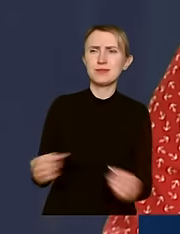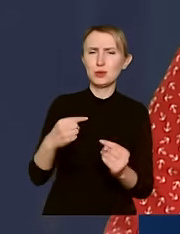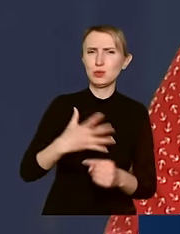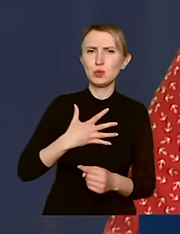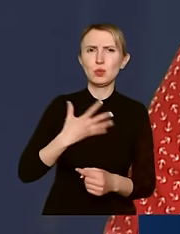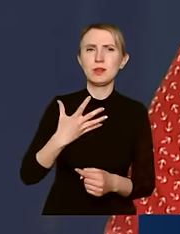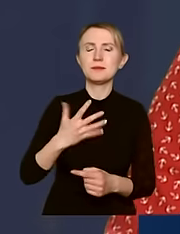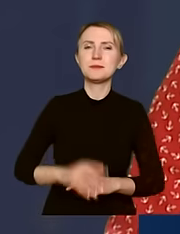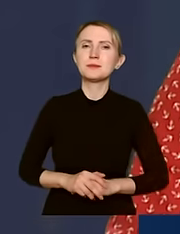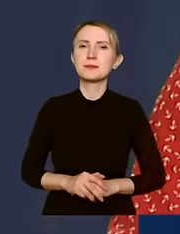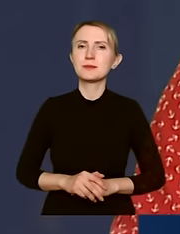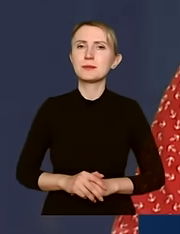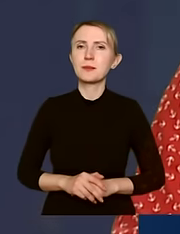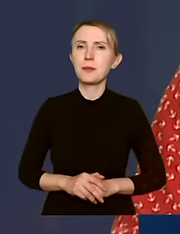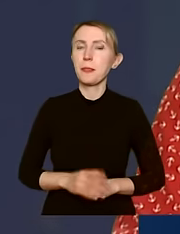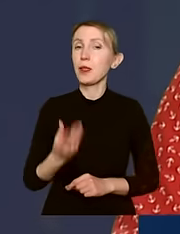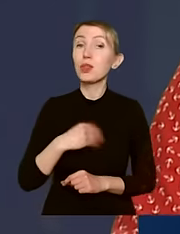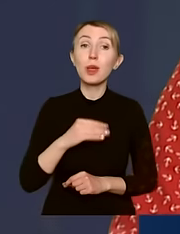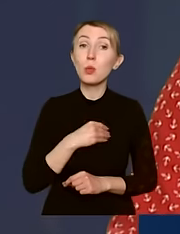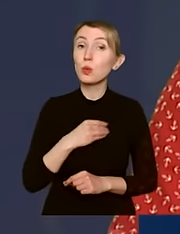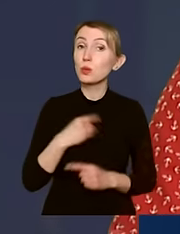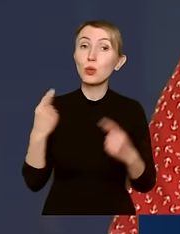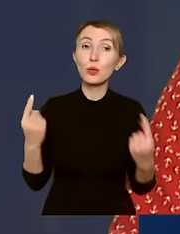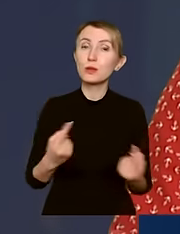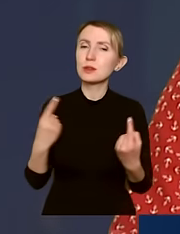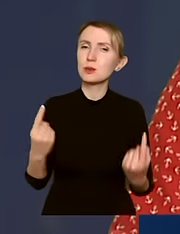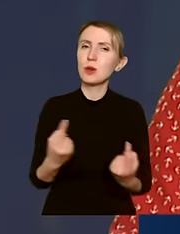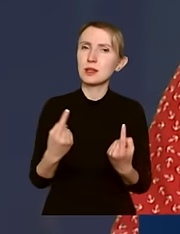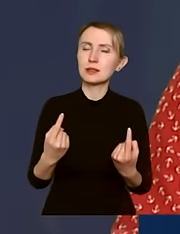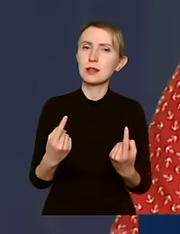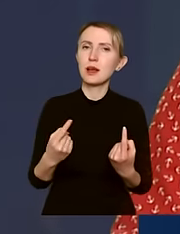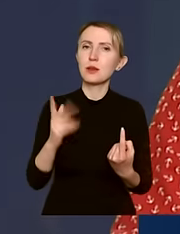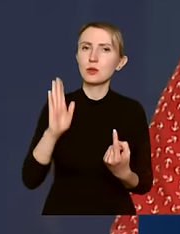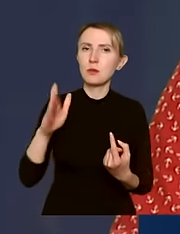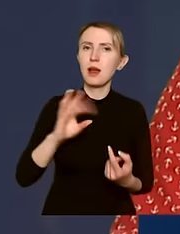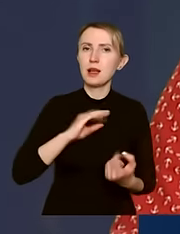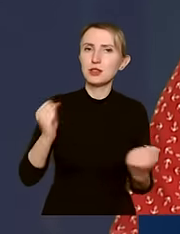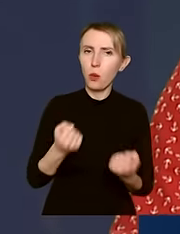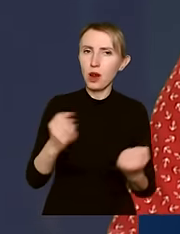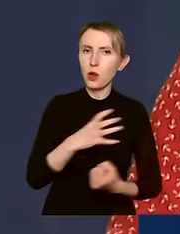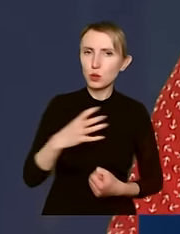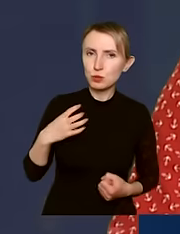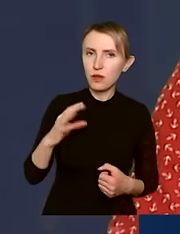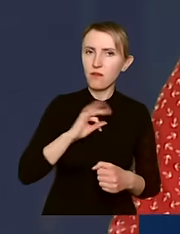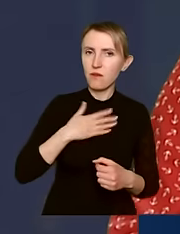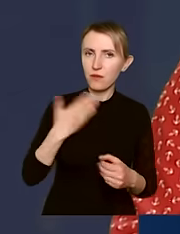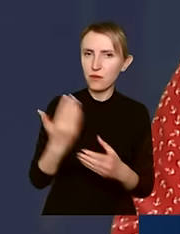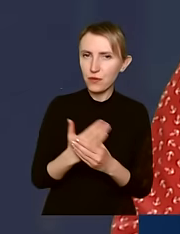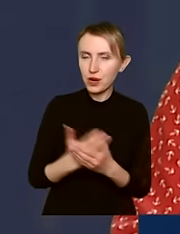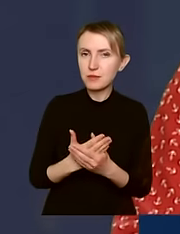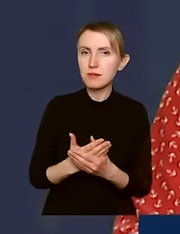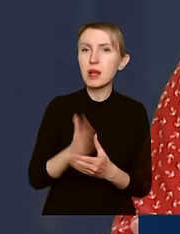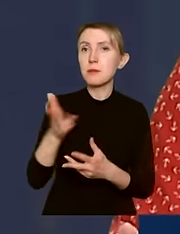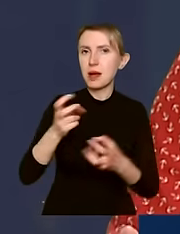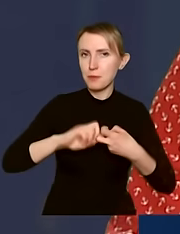mocno też nieuczciwy w sytuacji, w której ktoś prowadzi działalność gospodarczą i ma